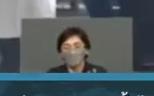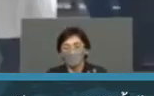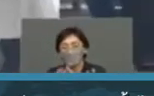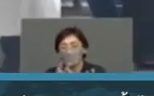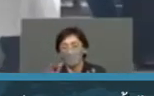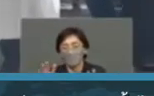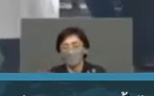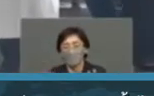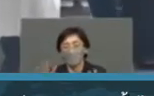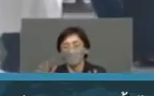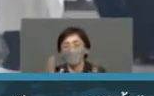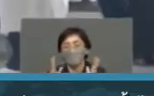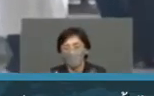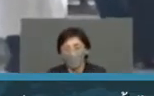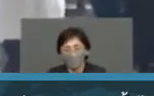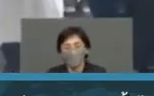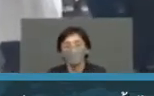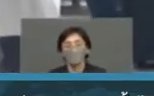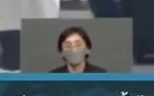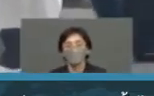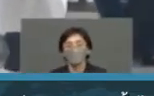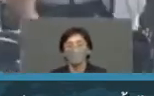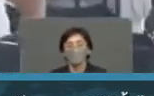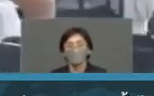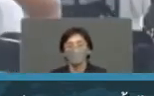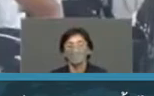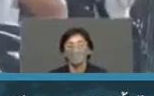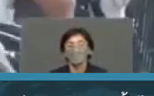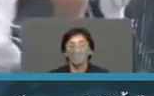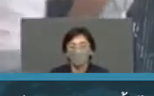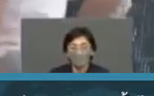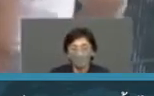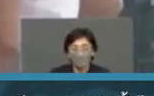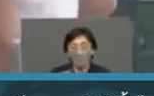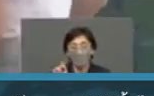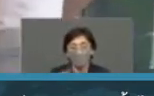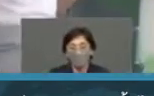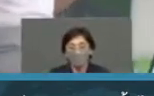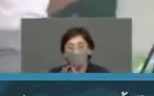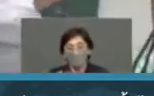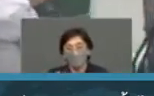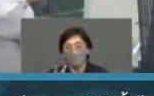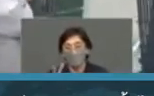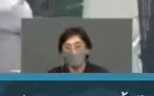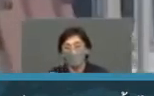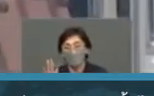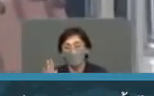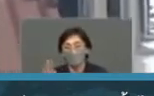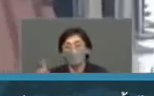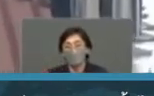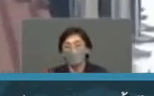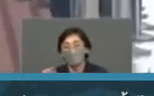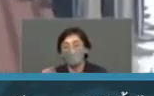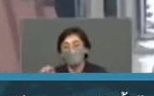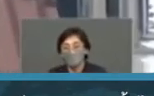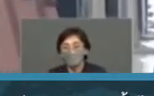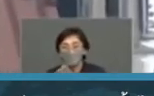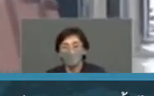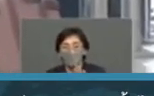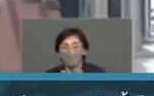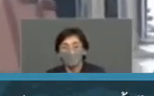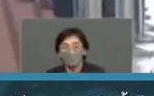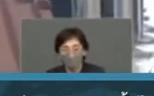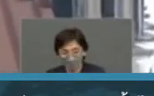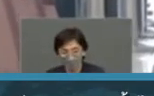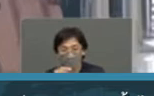งนี้นายกรัฐมนตรีมุ่งเดินหน้ากิจกรรมทางเศรษฐกิจควบคู่ไปกับมาตรการทางสาธารณสุขพร้อมกำชับทุกหน่วยงานดำเนินงานให้เป็นไปต